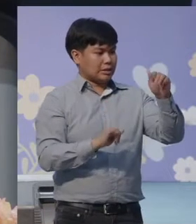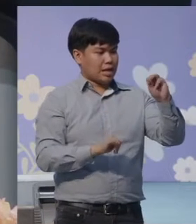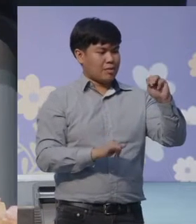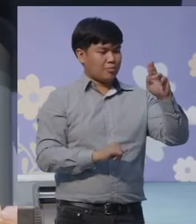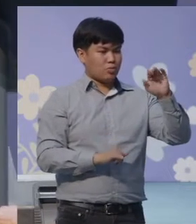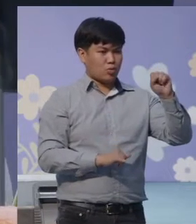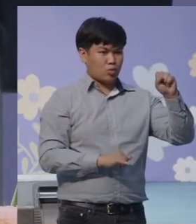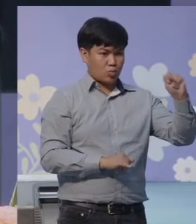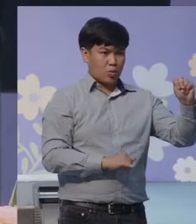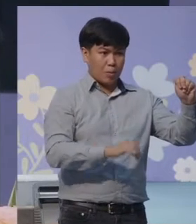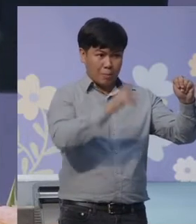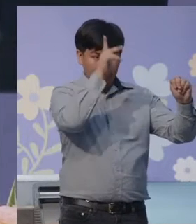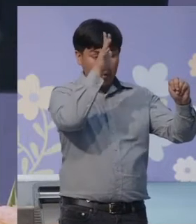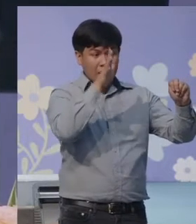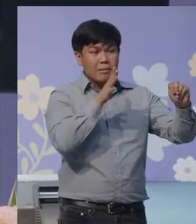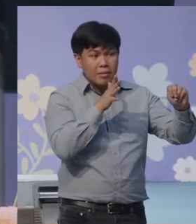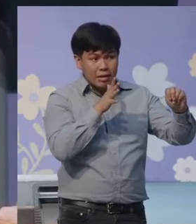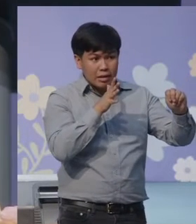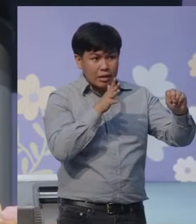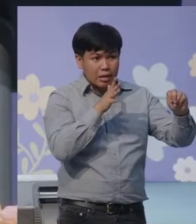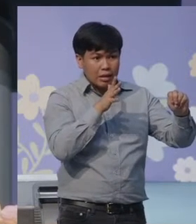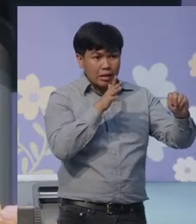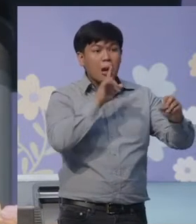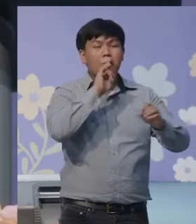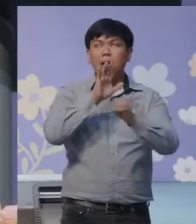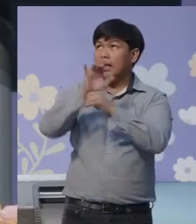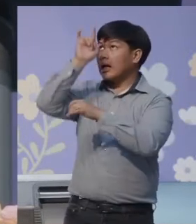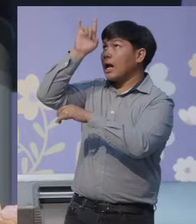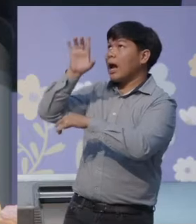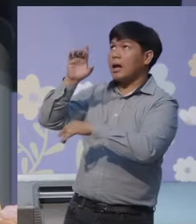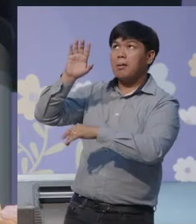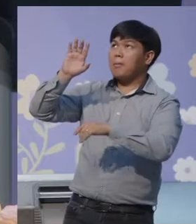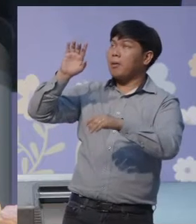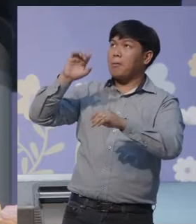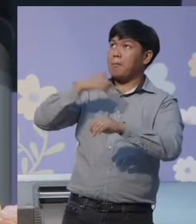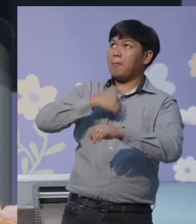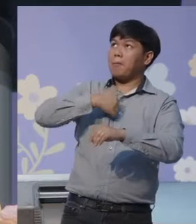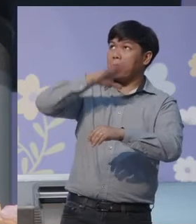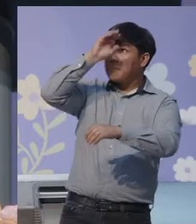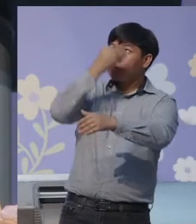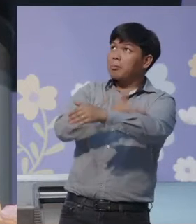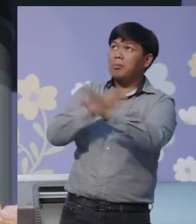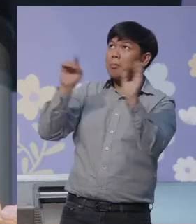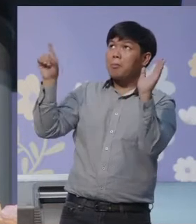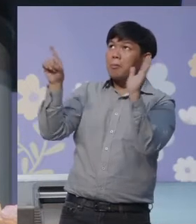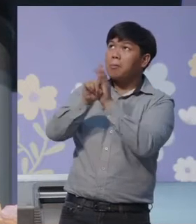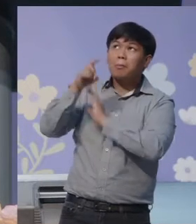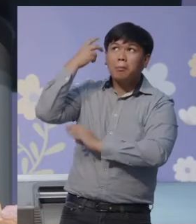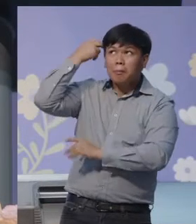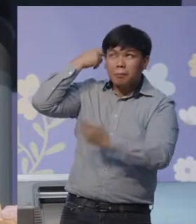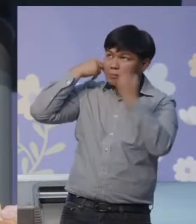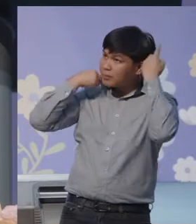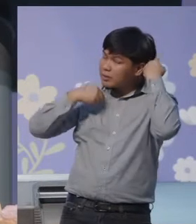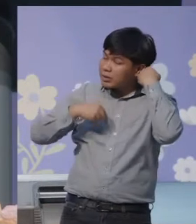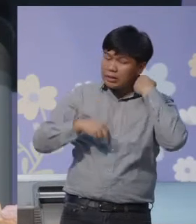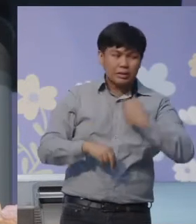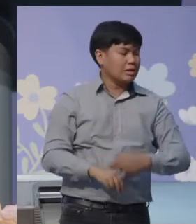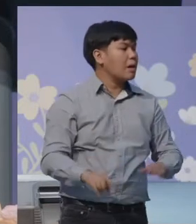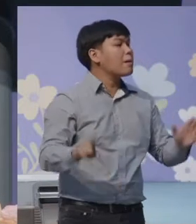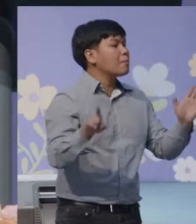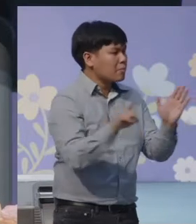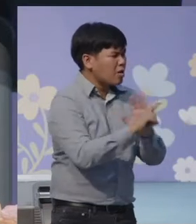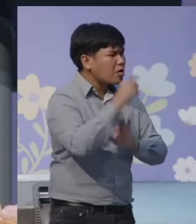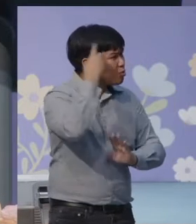magulang ni Samson, yung magulang ang nagpanata. You know? Yung mga Nazarite, hindi